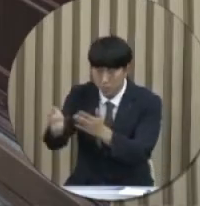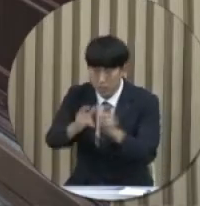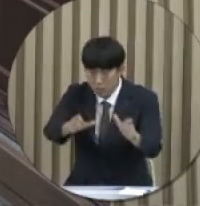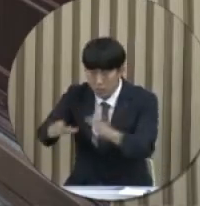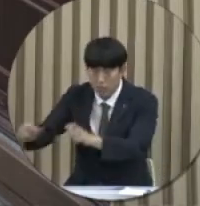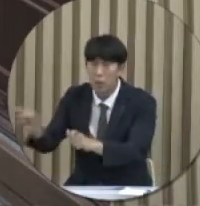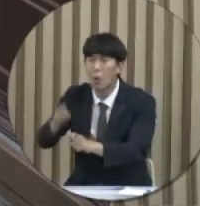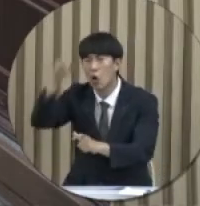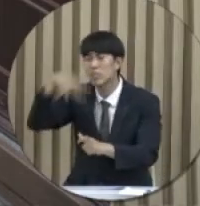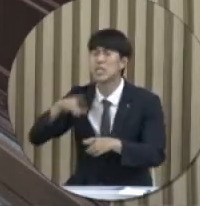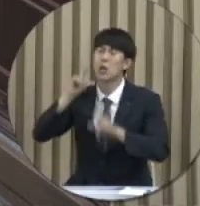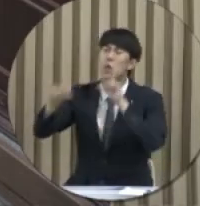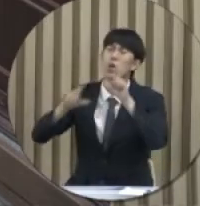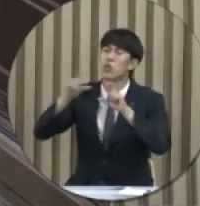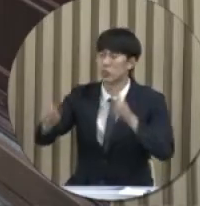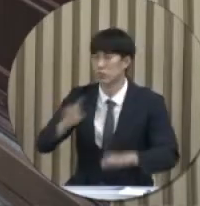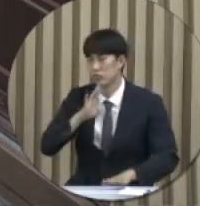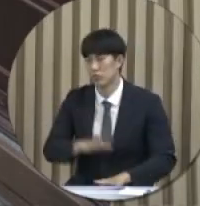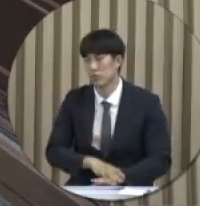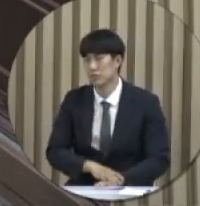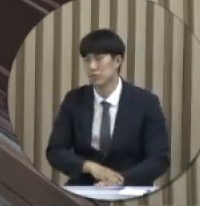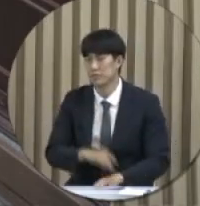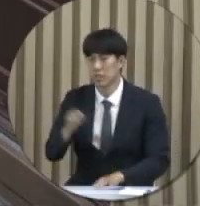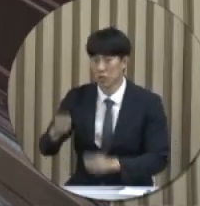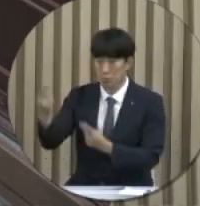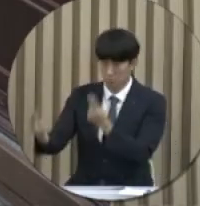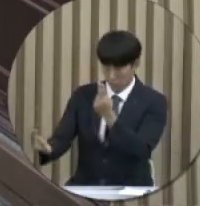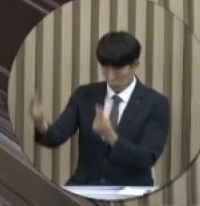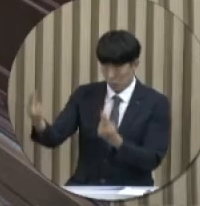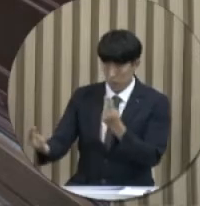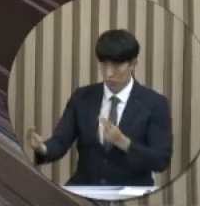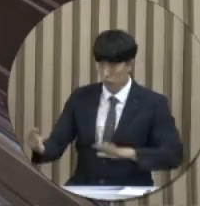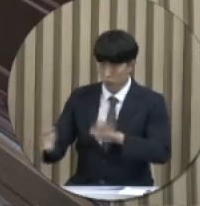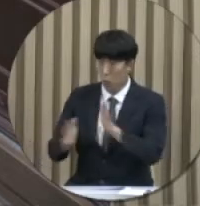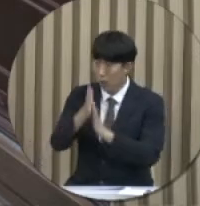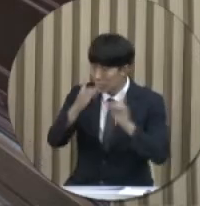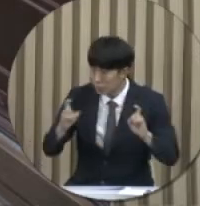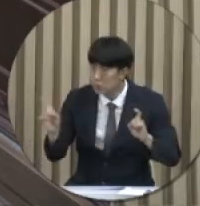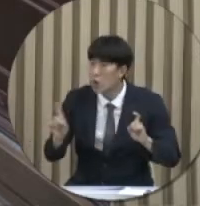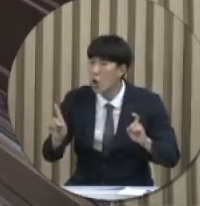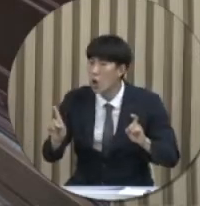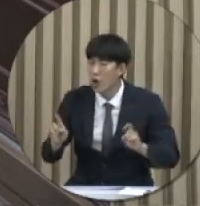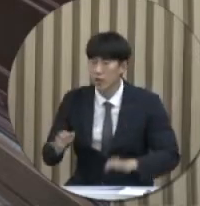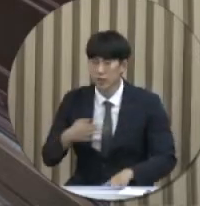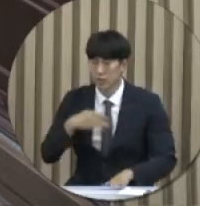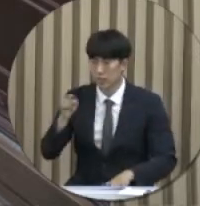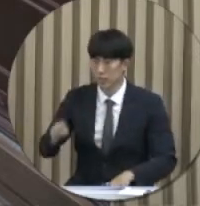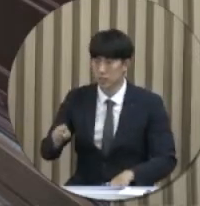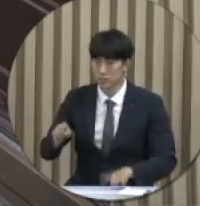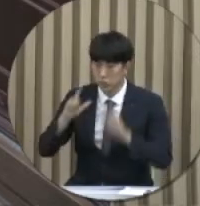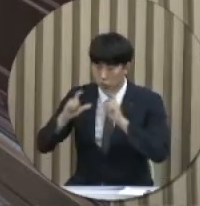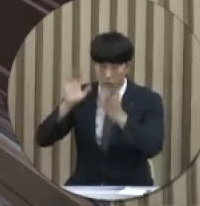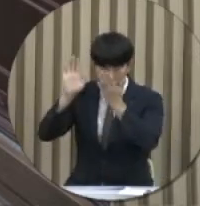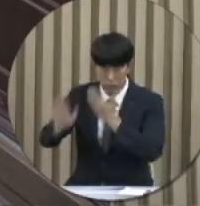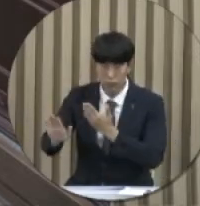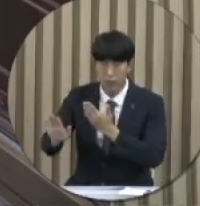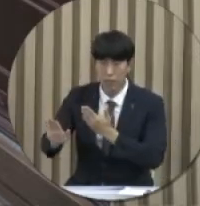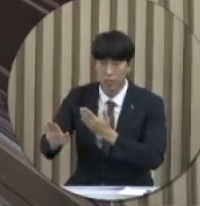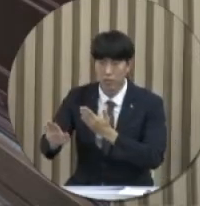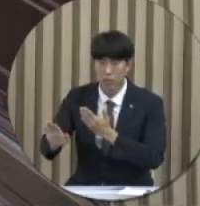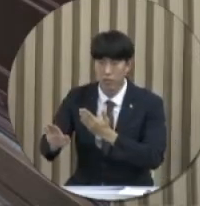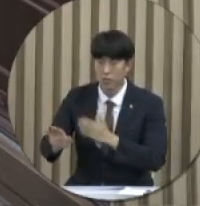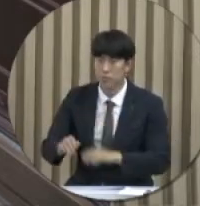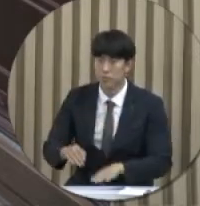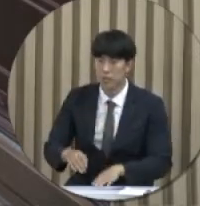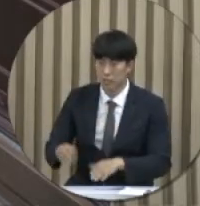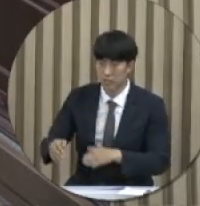그냥 선언의 의미에 지나지 않아요. 거기에 비해서는 저희는 훨씬 더 제가 그 이후에 뭐 문체부 장관도